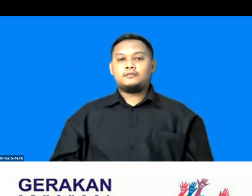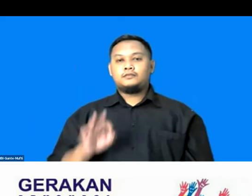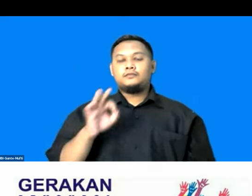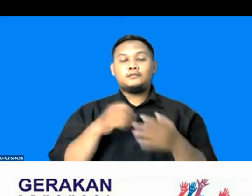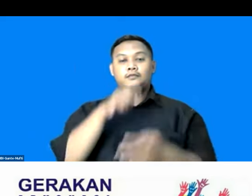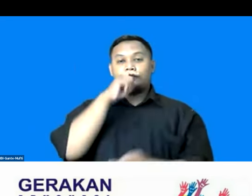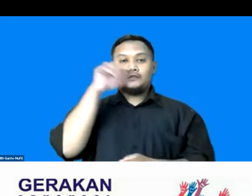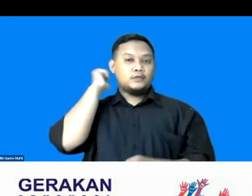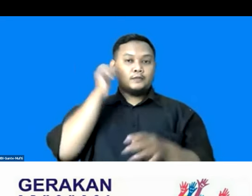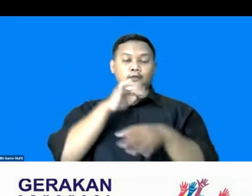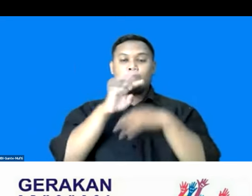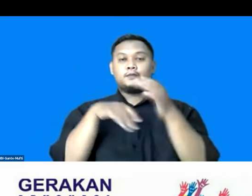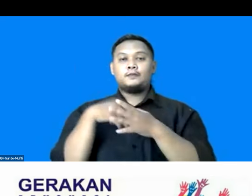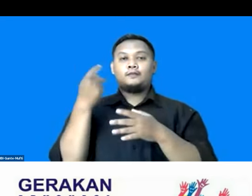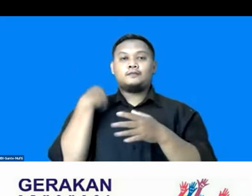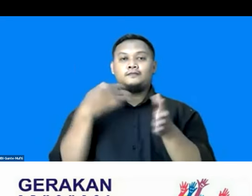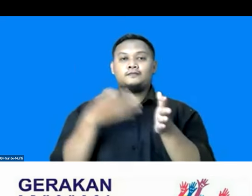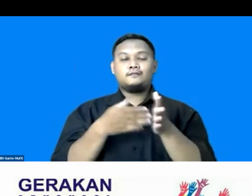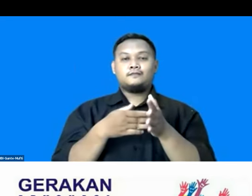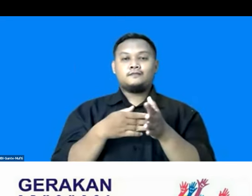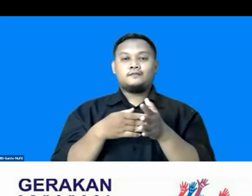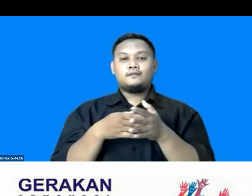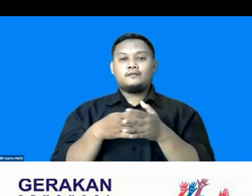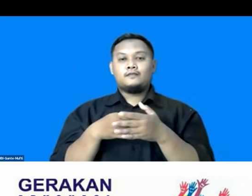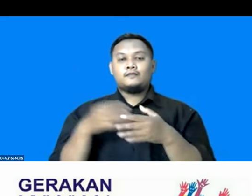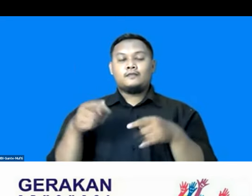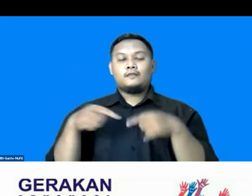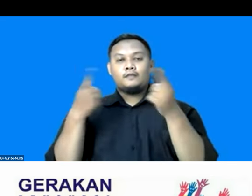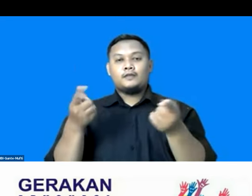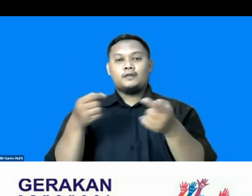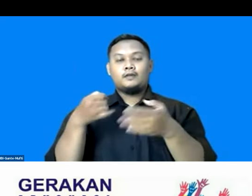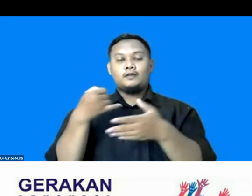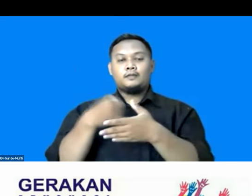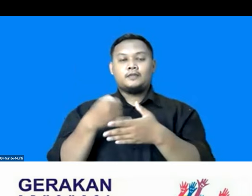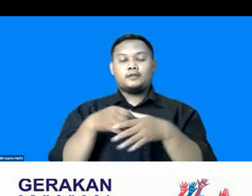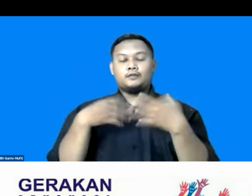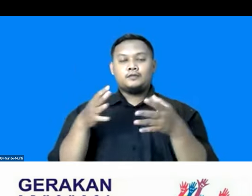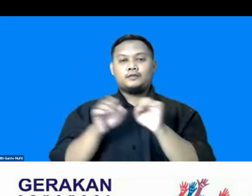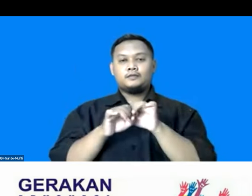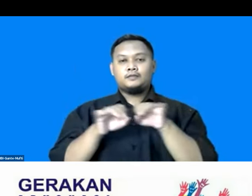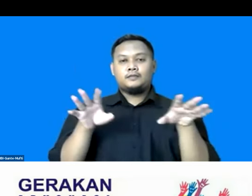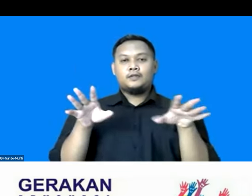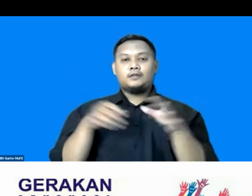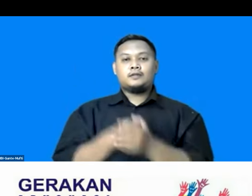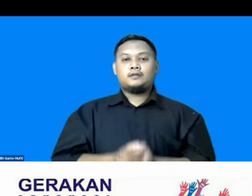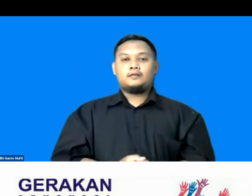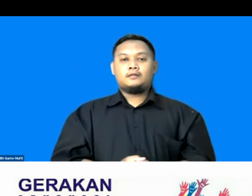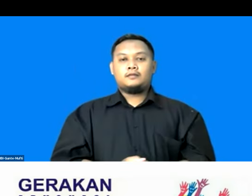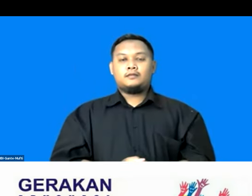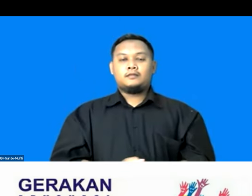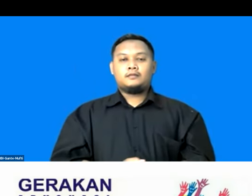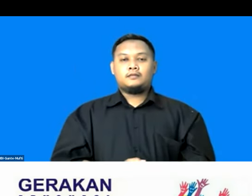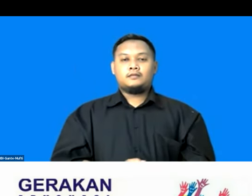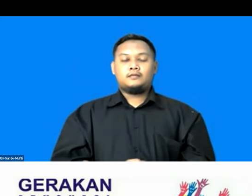Ibu mohon ditahan sebentar. Absensi sudah disebar juga ya tadi. Bagi yang mungkin di terakhir di copy paste absensinya dulu,